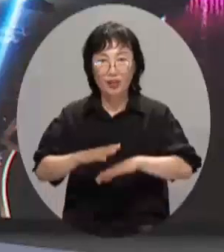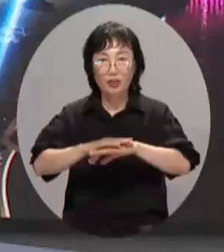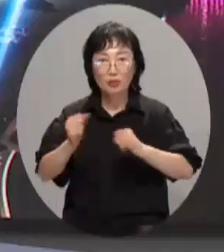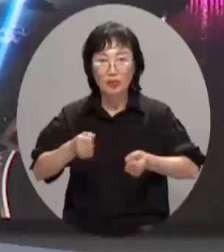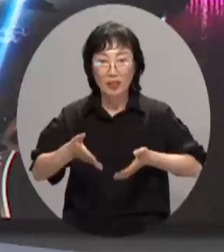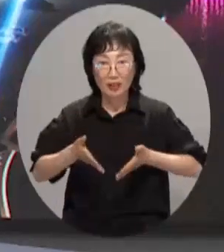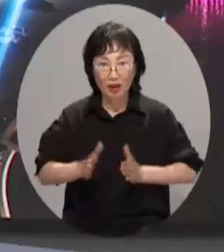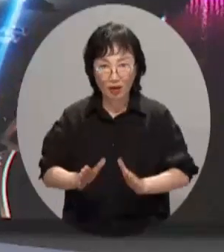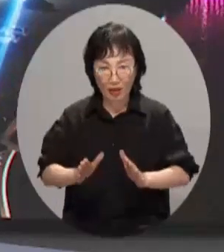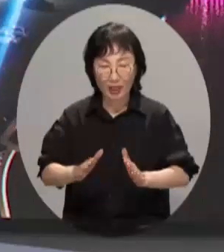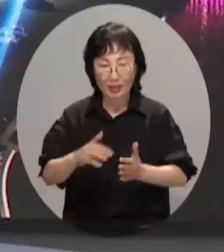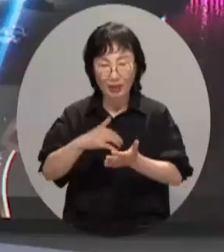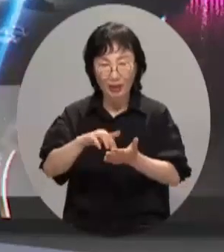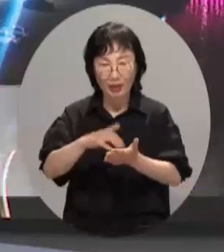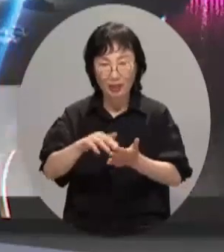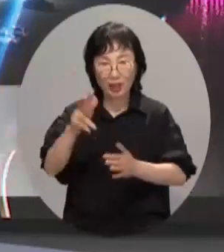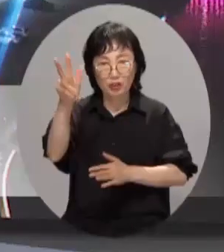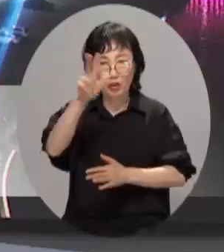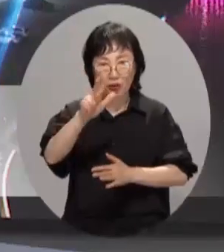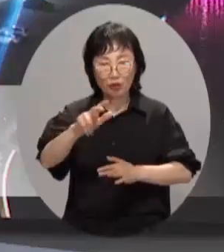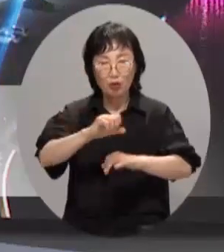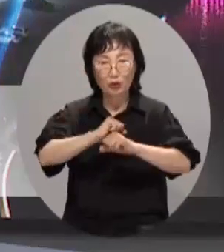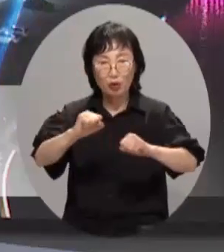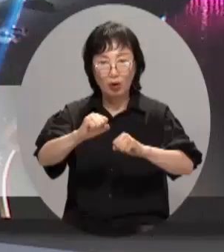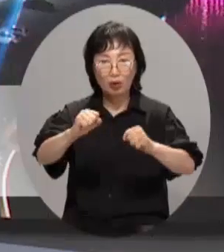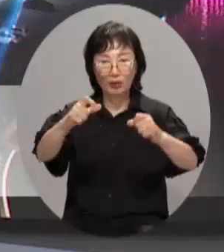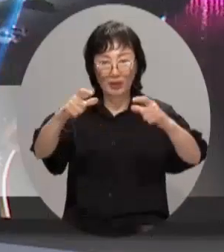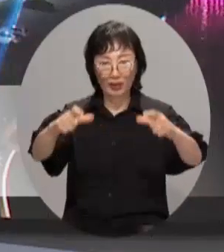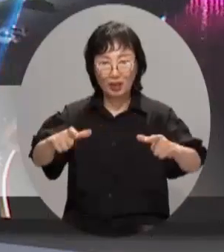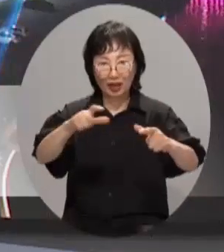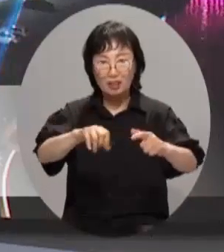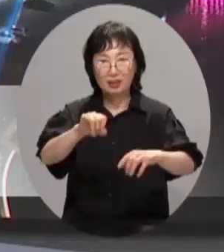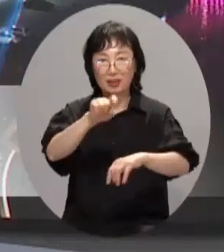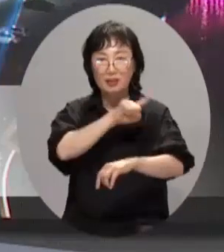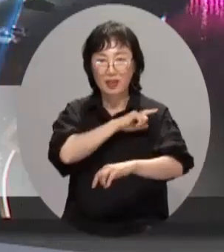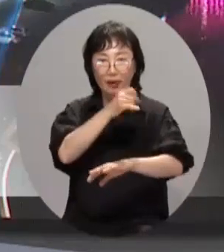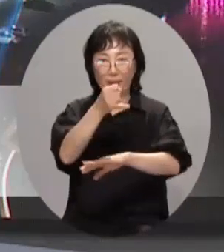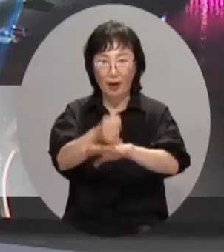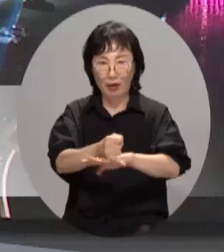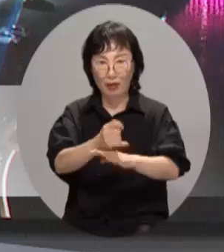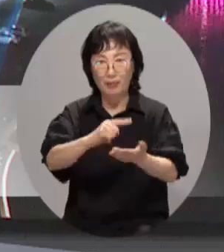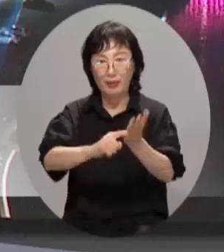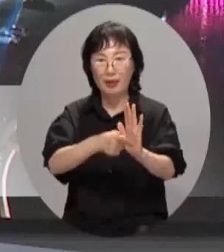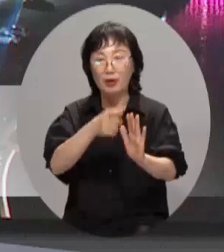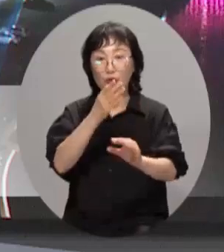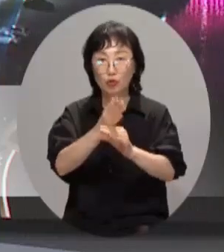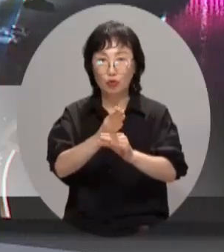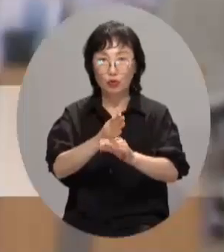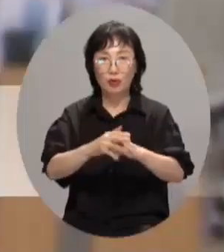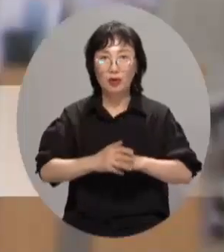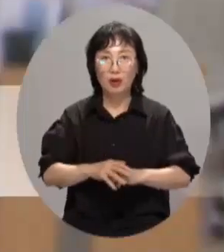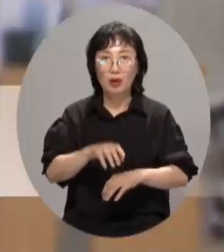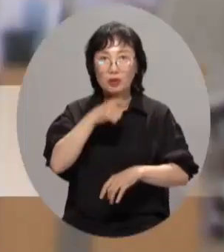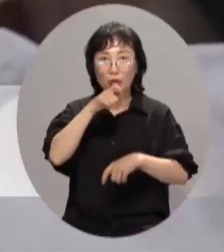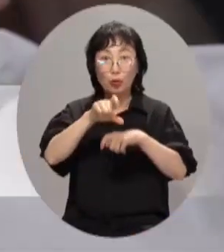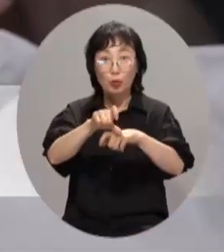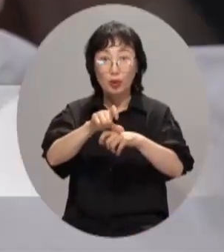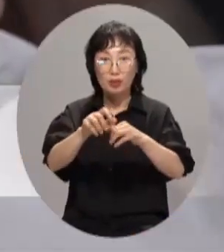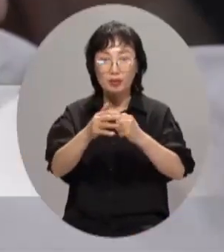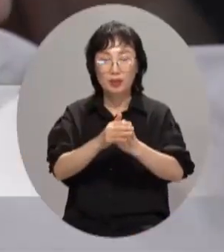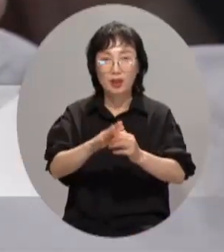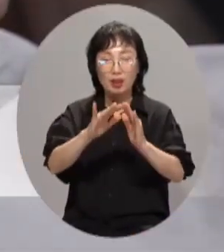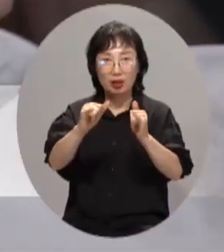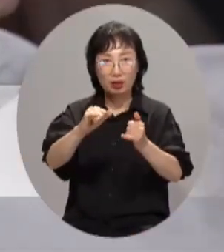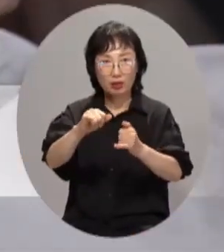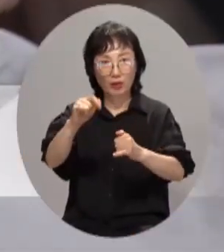전북에서 태어나는 출생아 수가 전국 광역단체에서는 최하위권인 것으로 나타났습니다. 통계청의 4월 인구